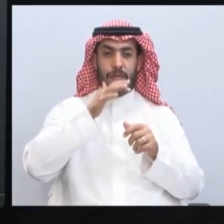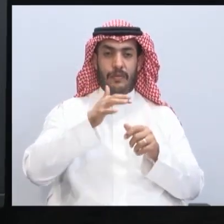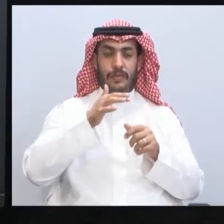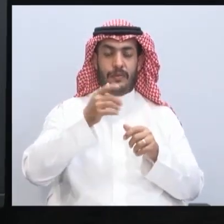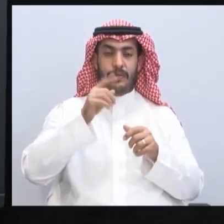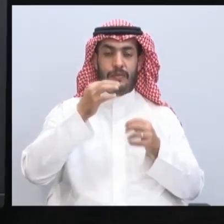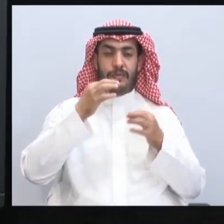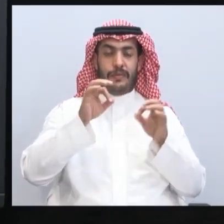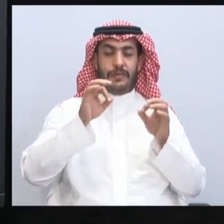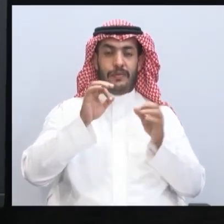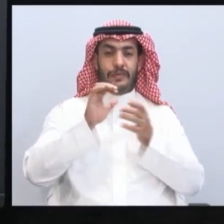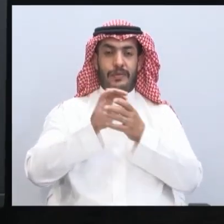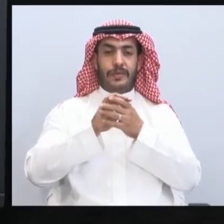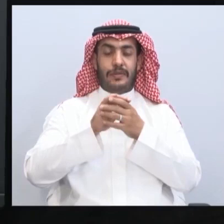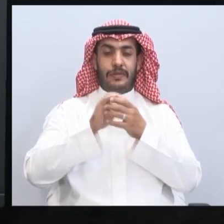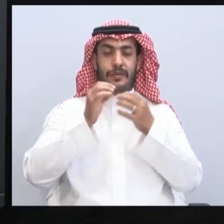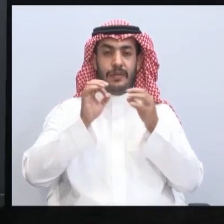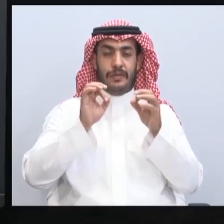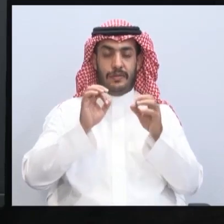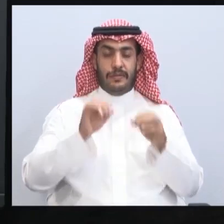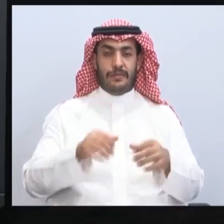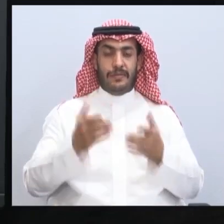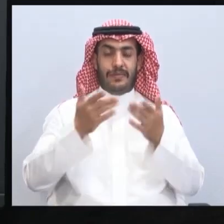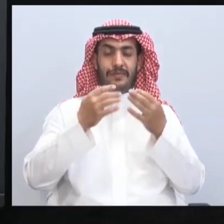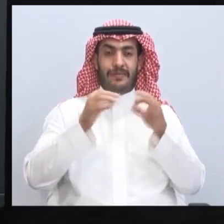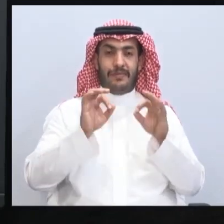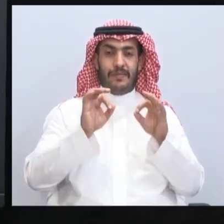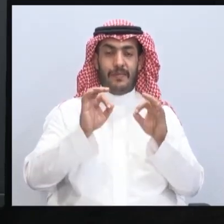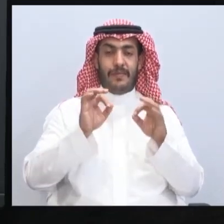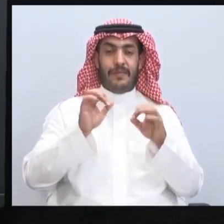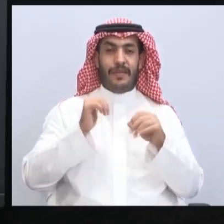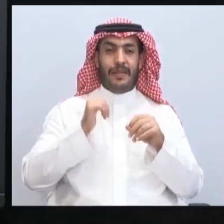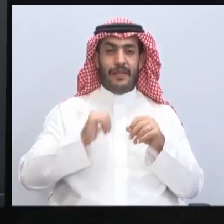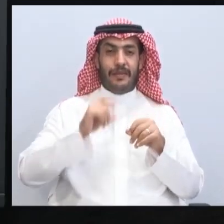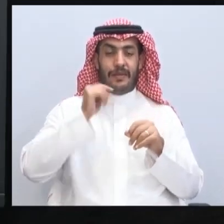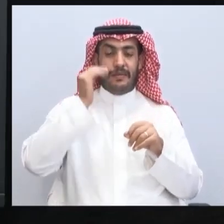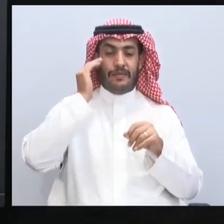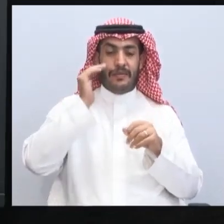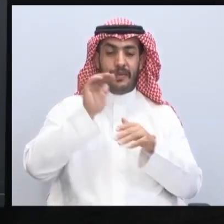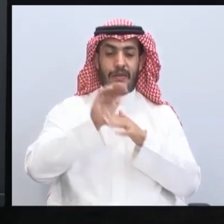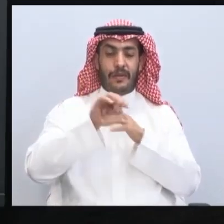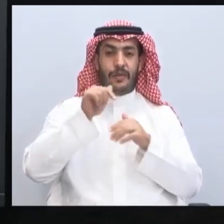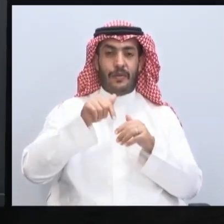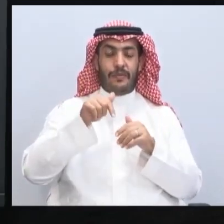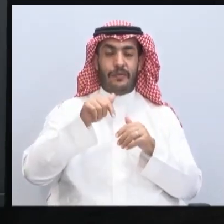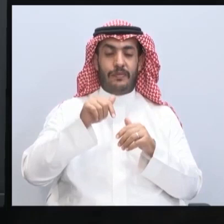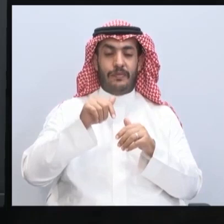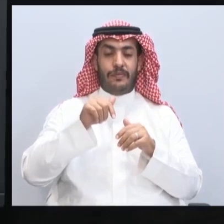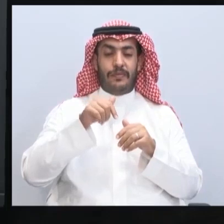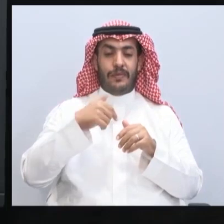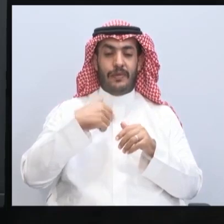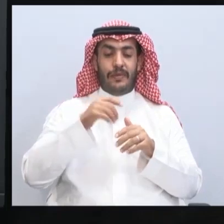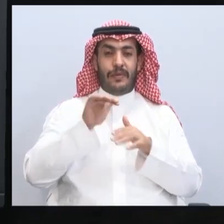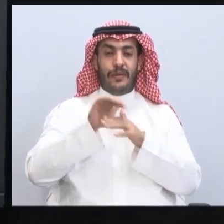وعلى اله وصحبه اجمعين اهلا بكم ابنائي وبناتي الطلاب في درسنا لهذا اليوم